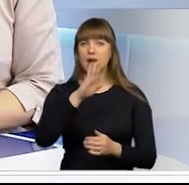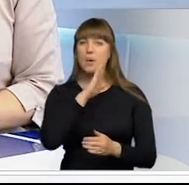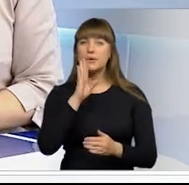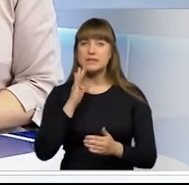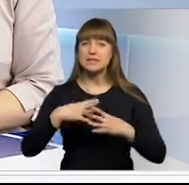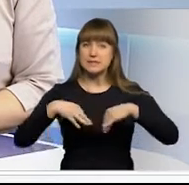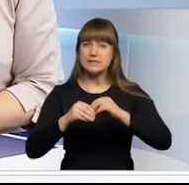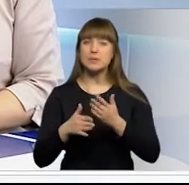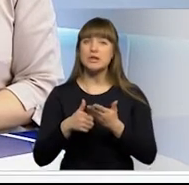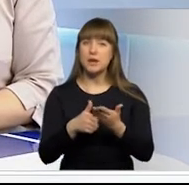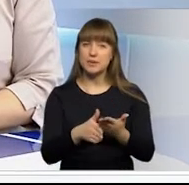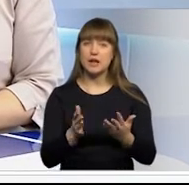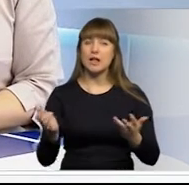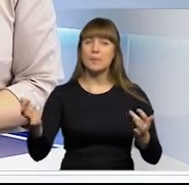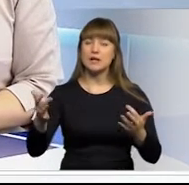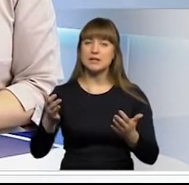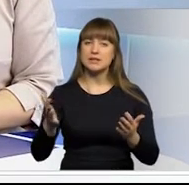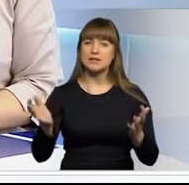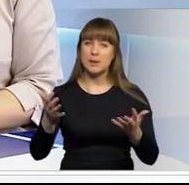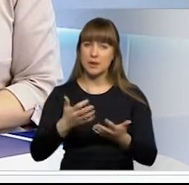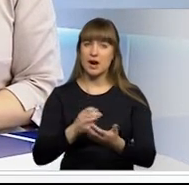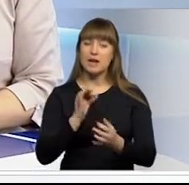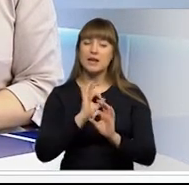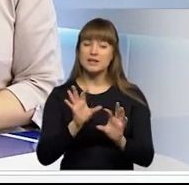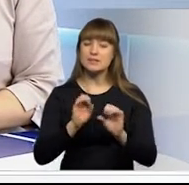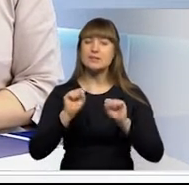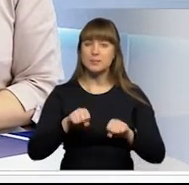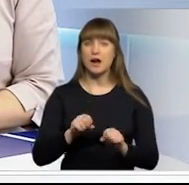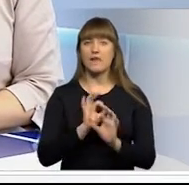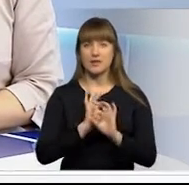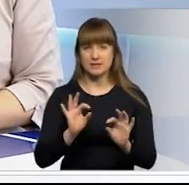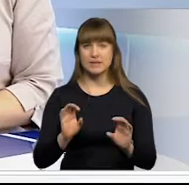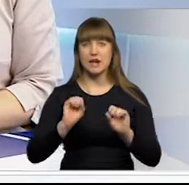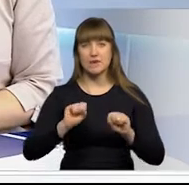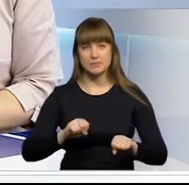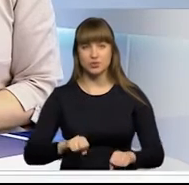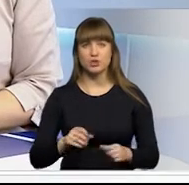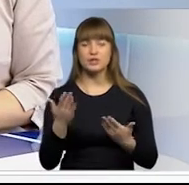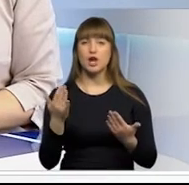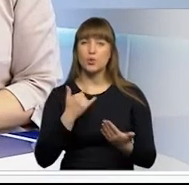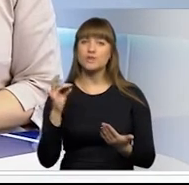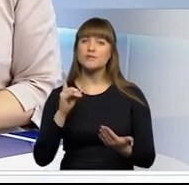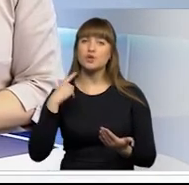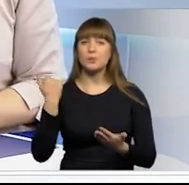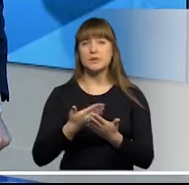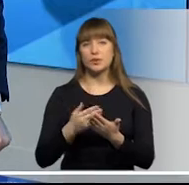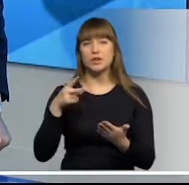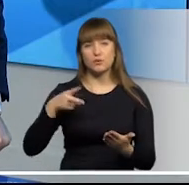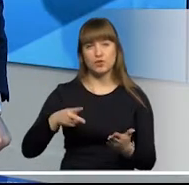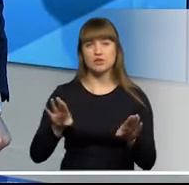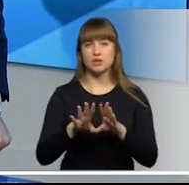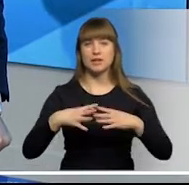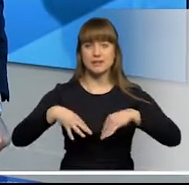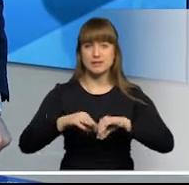собрали, разъяснили их право и разъяснили их возможности. Но у нас в Ростовской области где-то около 2000 таких семей. То есть, где